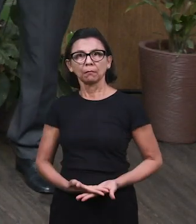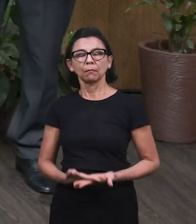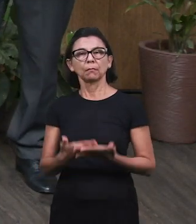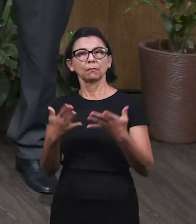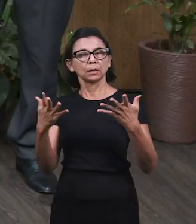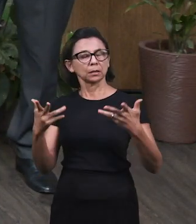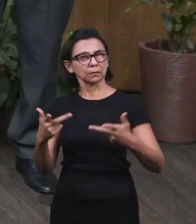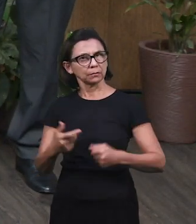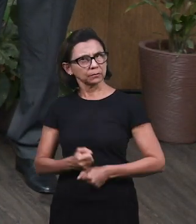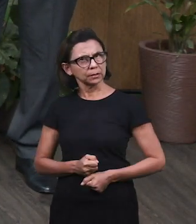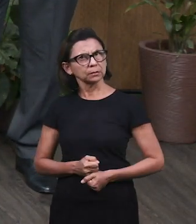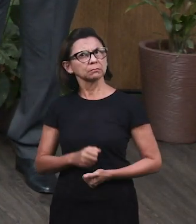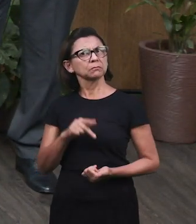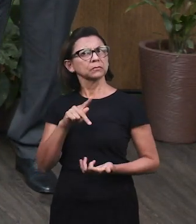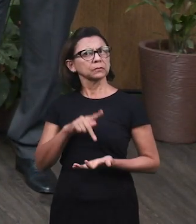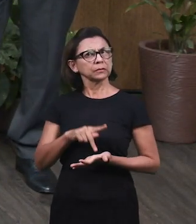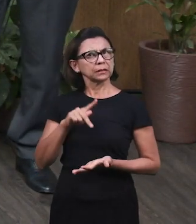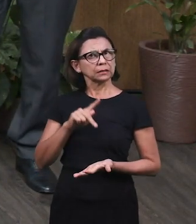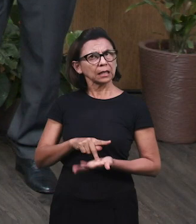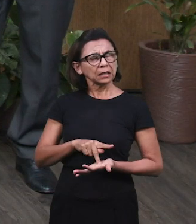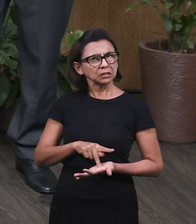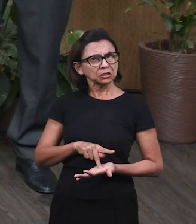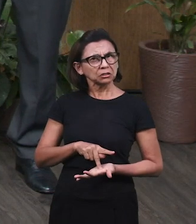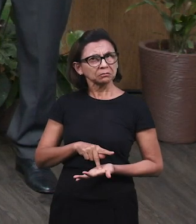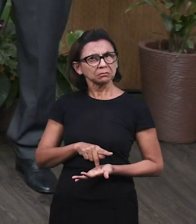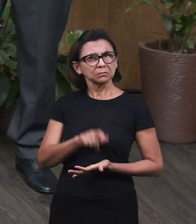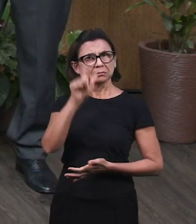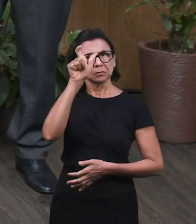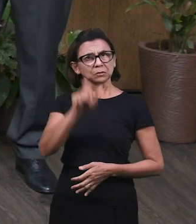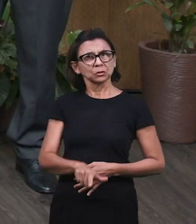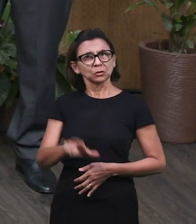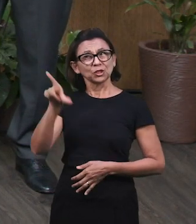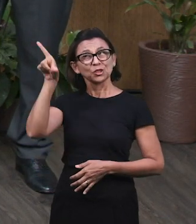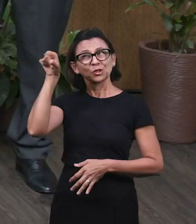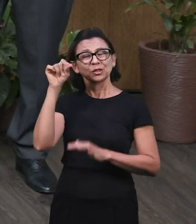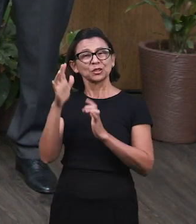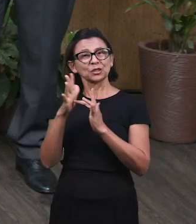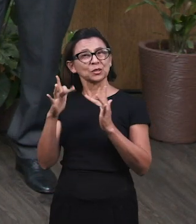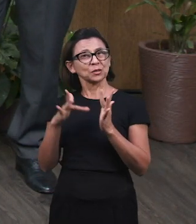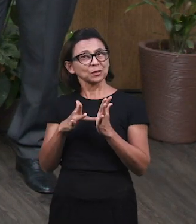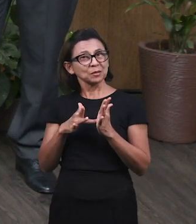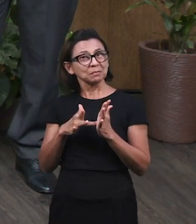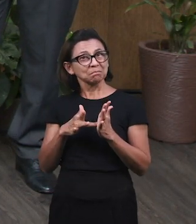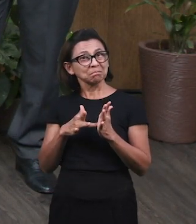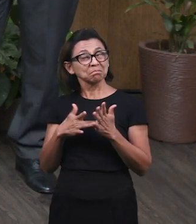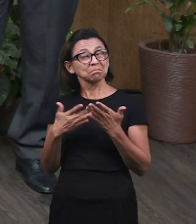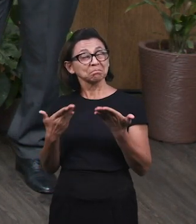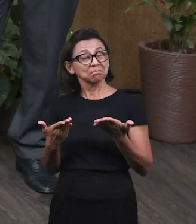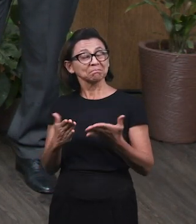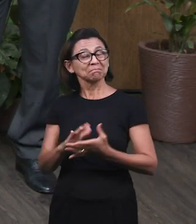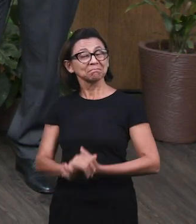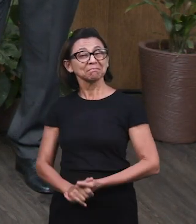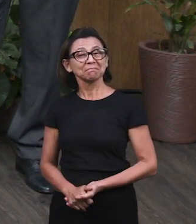choix. S'il y a une personne dans ce monde qui peut choisir